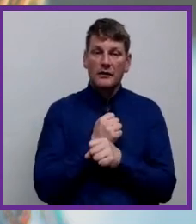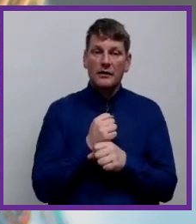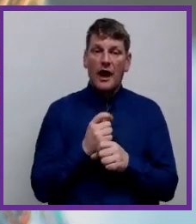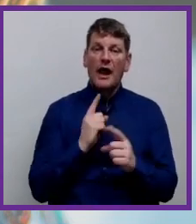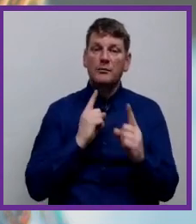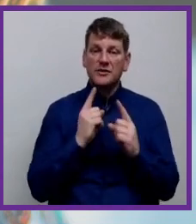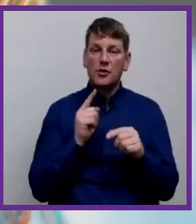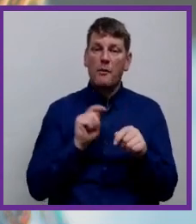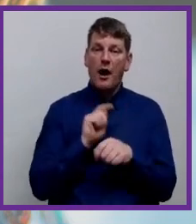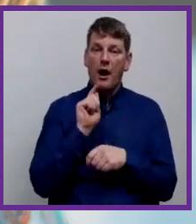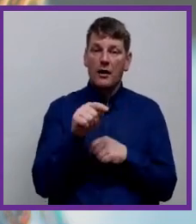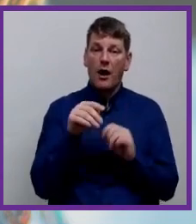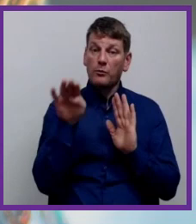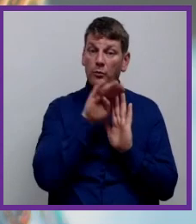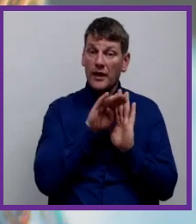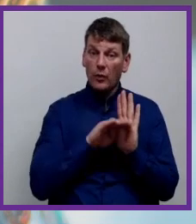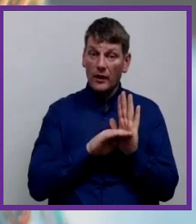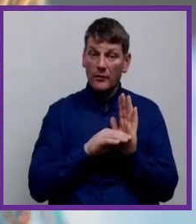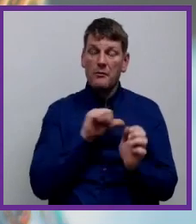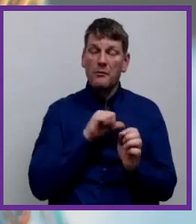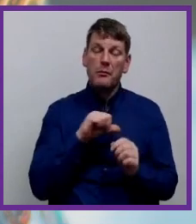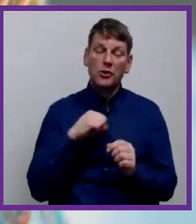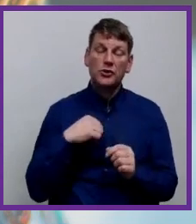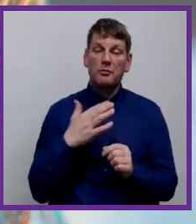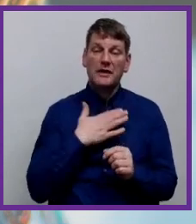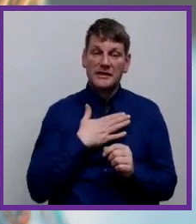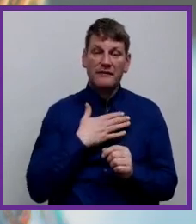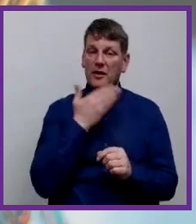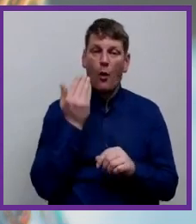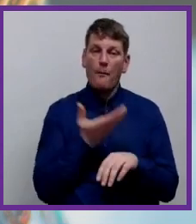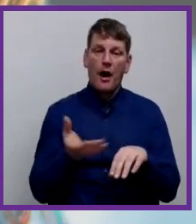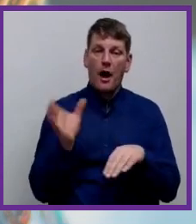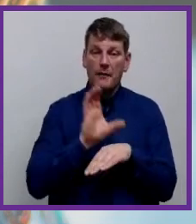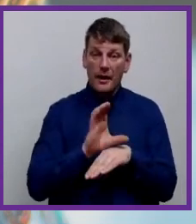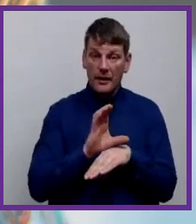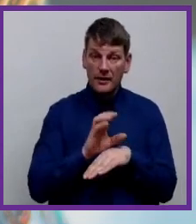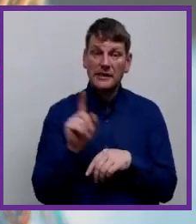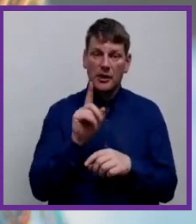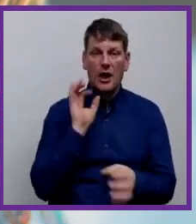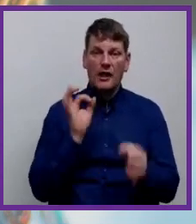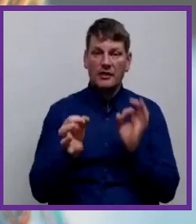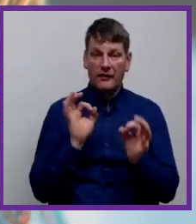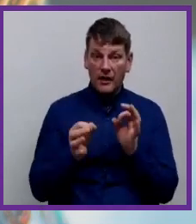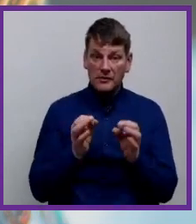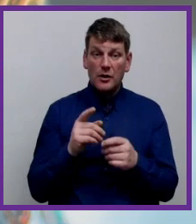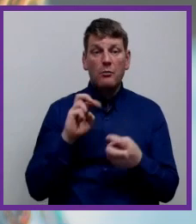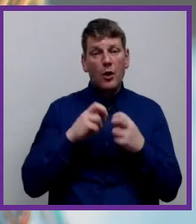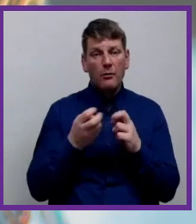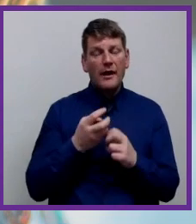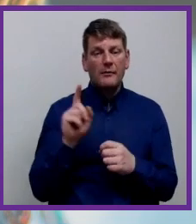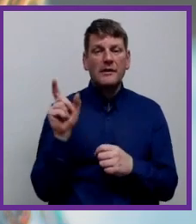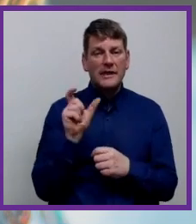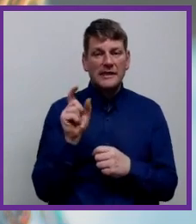administratīvo pārkāpumu regulējums, manuprāt, pats par sevi nav pārmērīgs un ir adekvāts. Problēma drīzāk